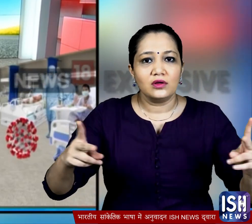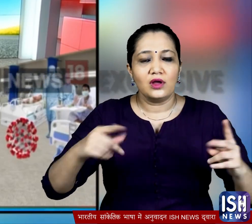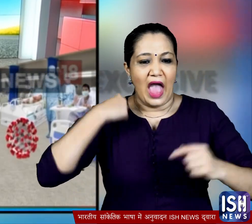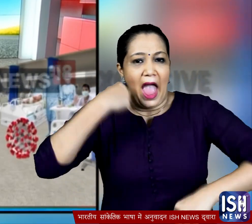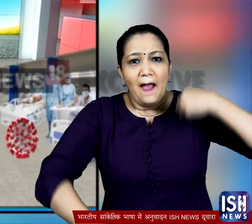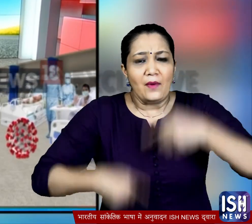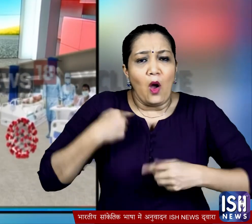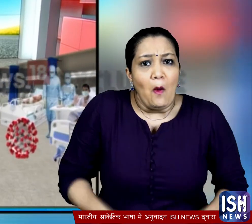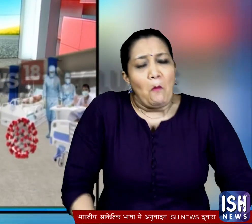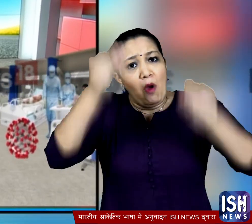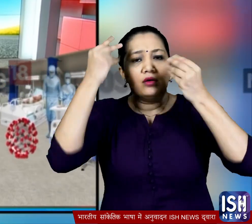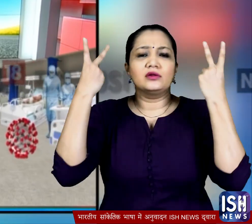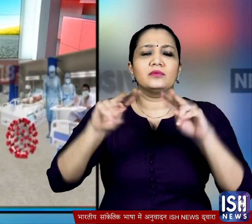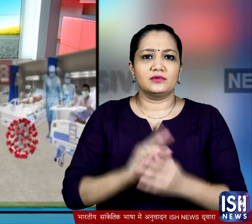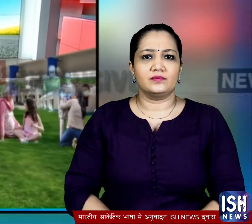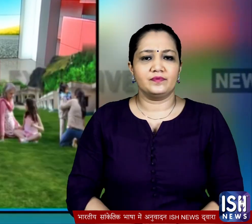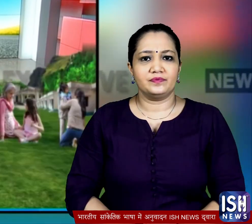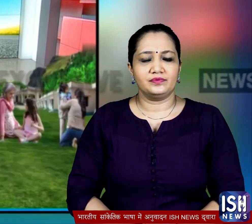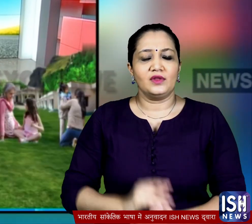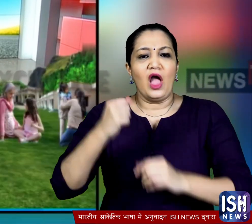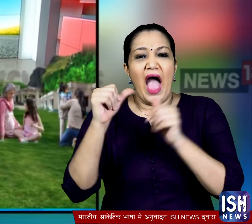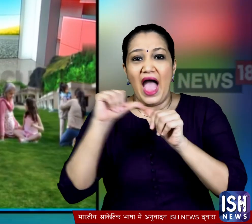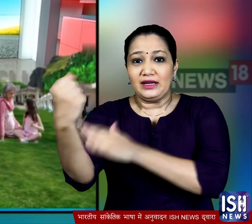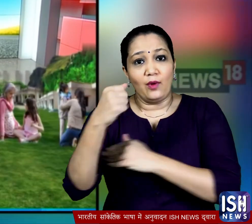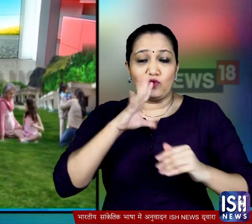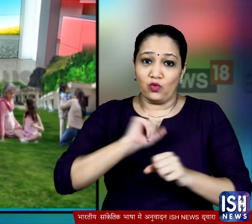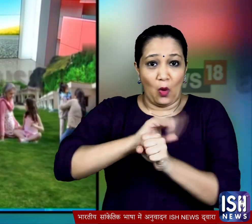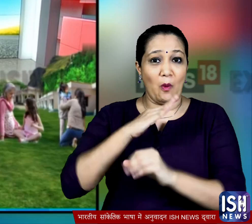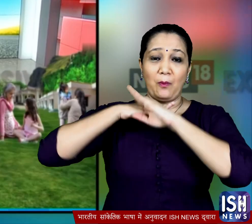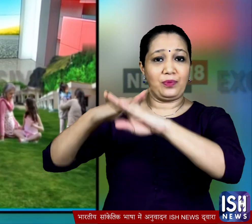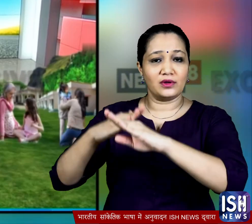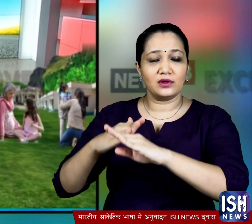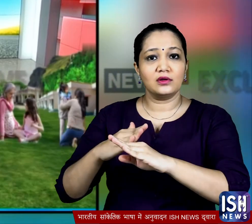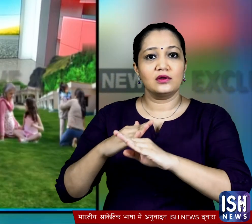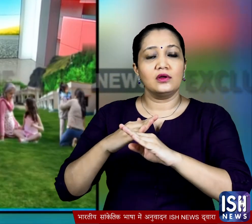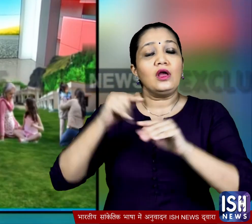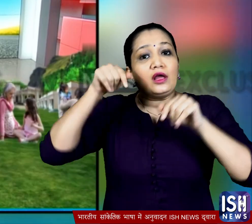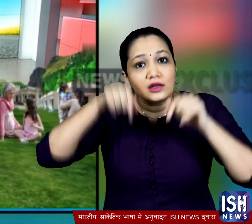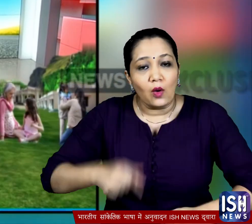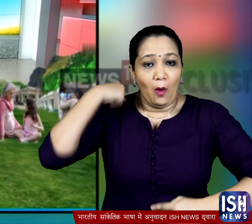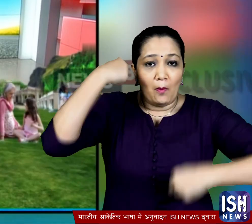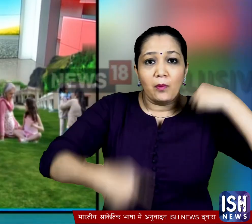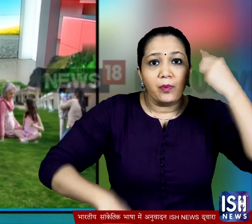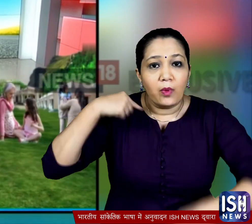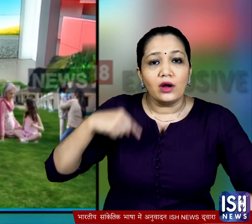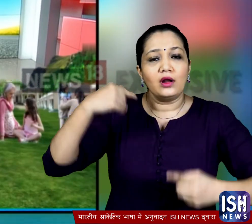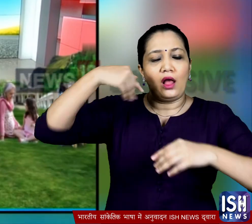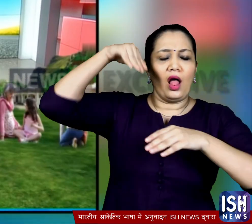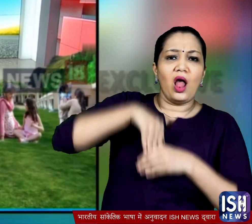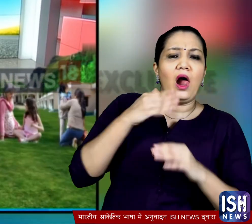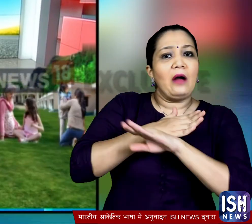का इम्यून सिस्टम हाइपर एक्टिव हो गया और जो एंटीबॉडी कोरोना से बचाव करती है उसने बच्चों के शरीर